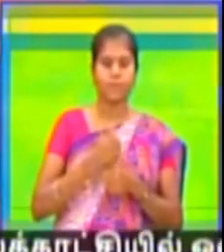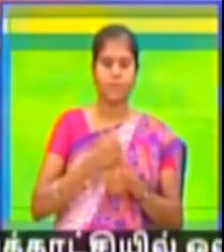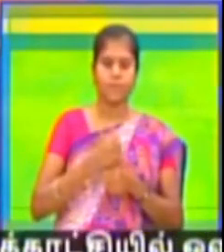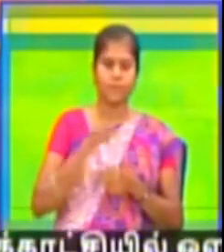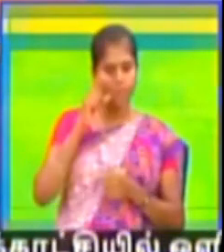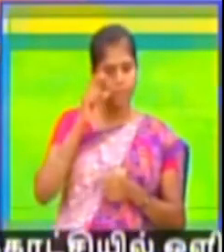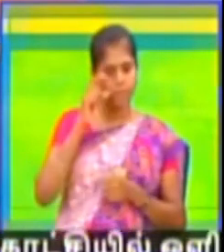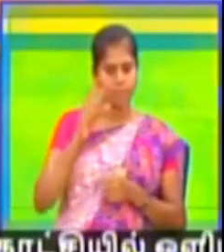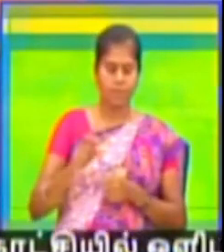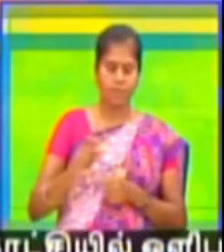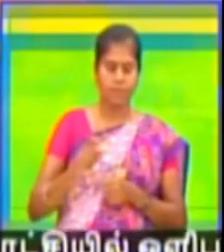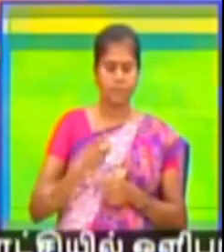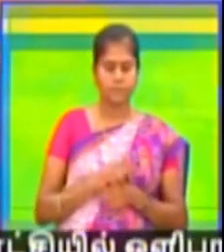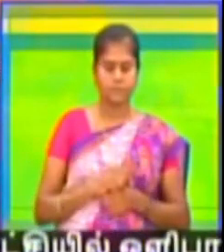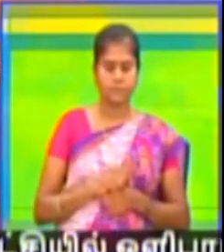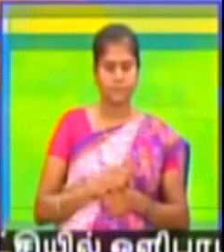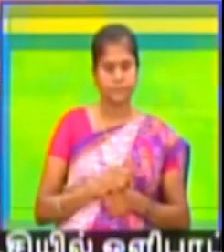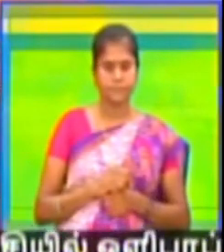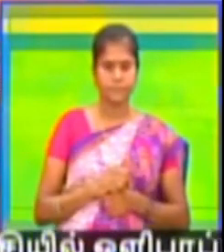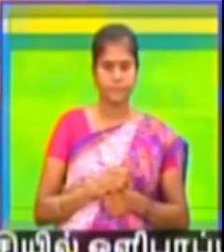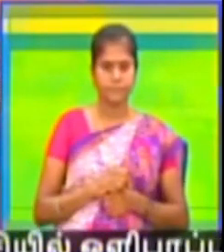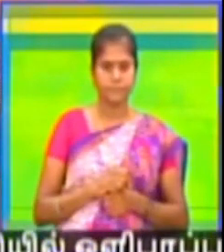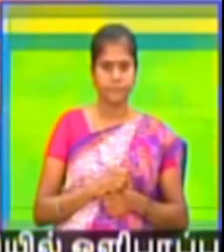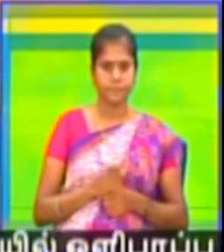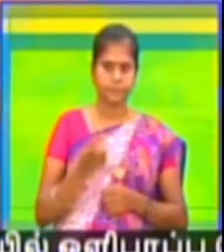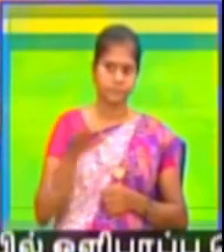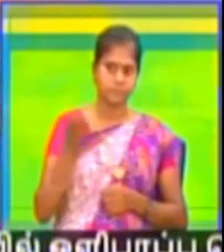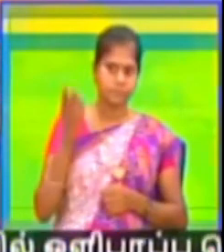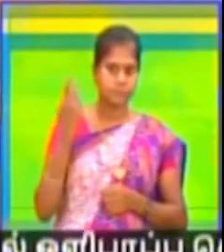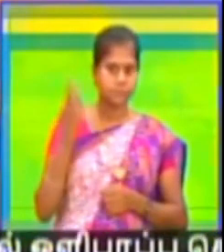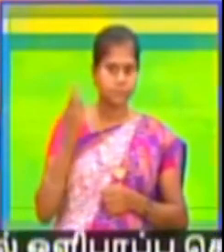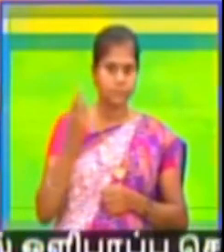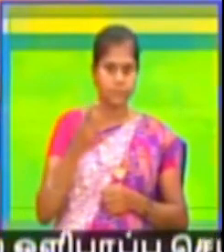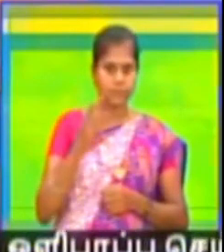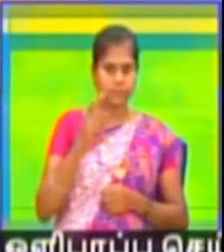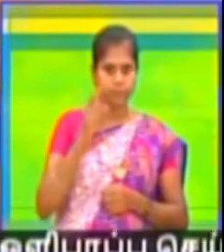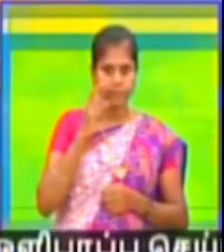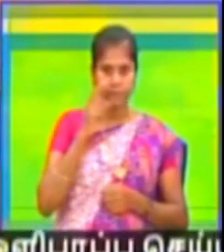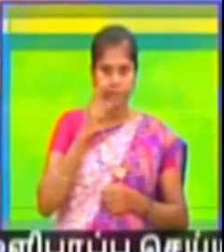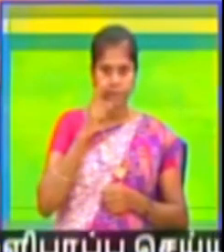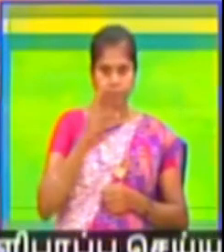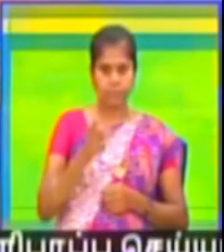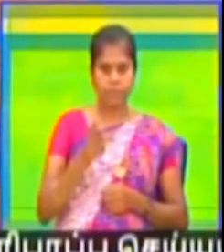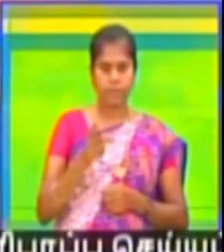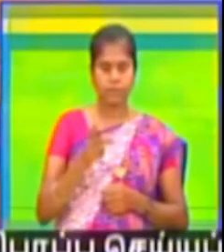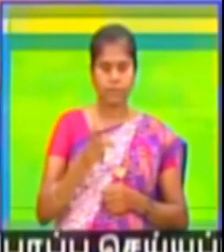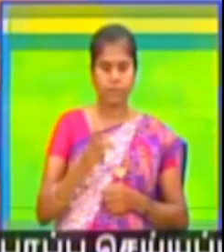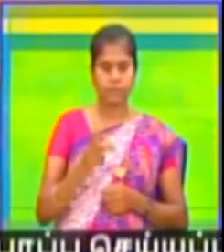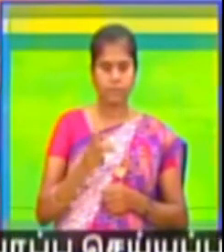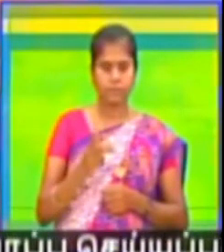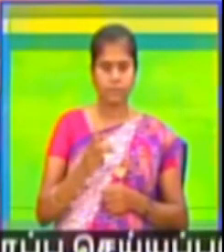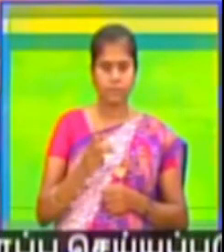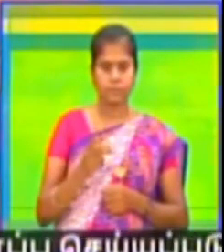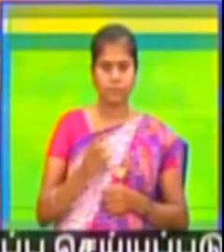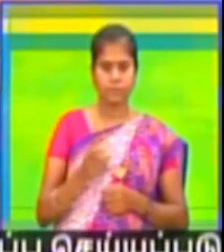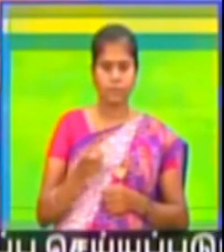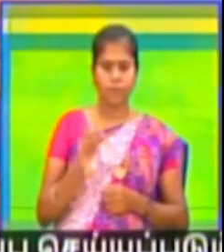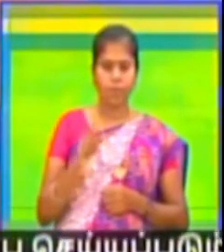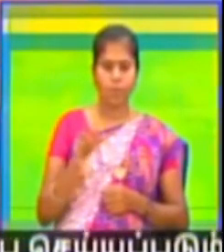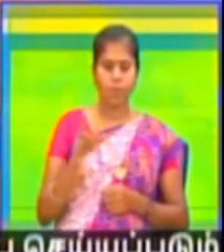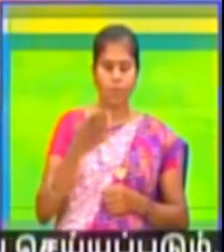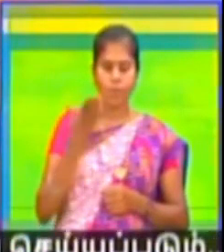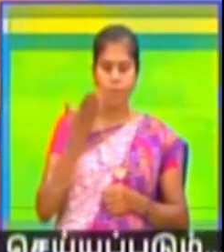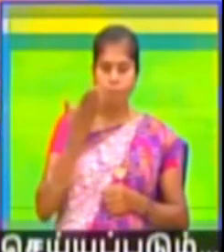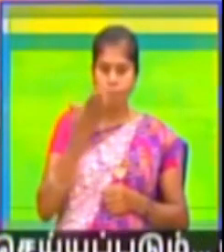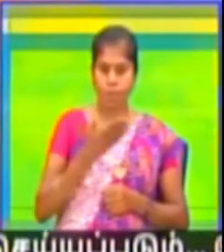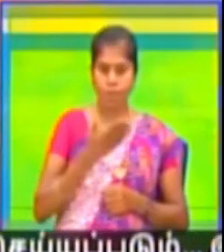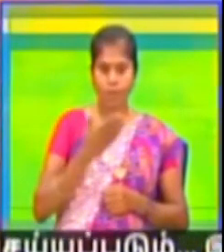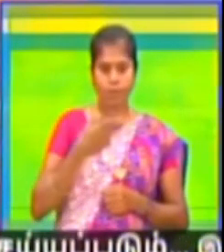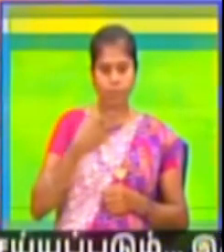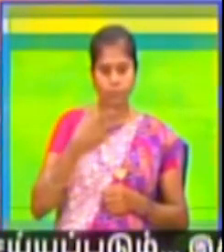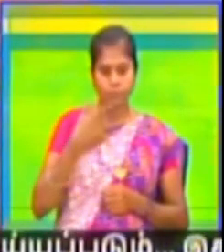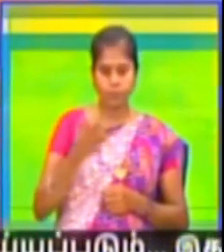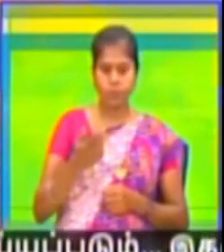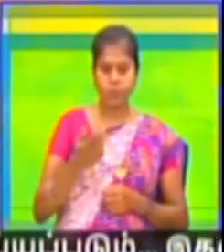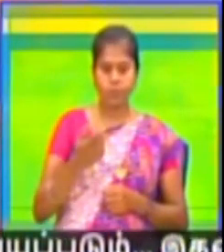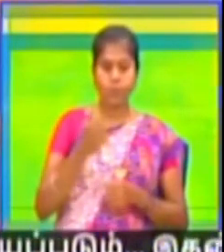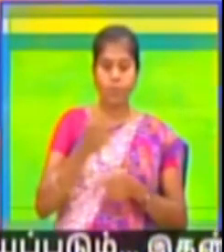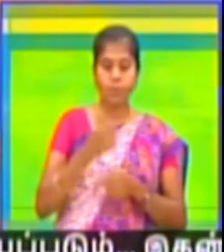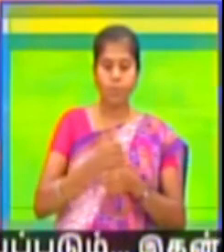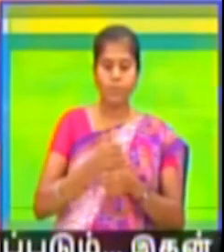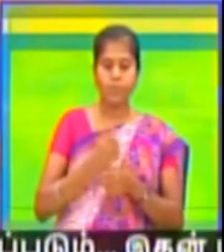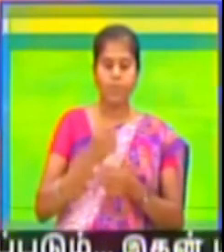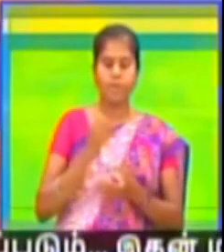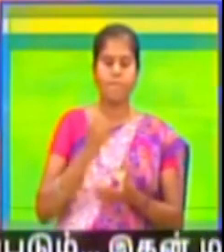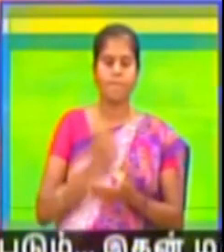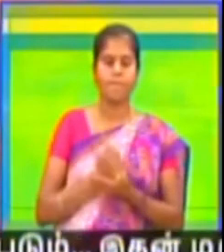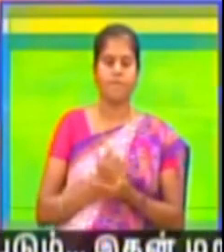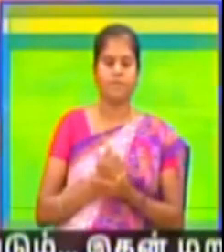பாருங்கள். ஏற்கனவே சொல்லியிருக்கேன், பாடம் எடுக்கும்போது புத்தகத்தையும் எடுத்து வச்சுக்கிட்டு உட்காரணும் அப்படின்னு சொல்லியிருக்கேன். அதே மாதிரி எடுத்து பாருங்கள், அரசியல்